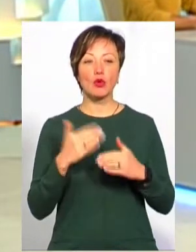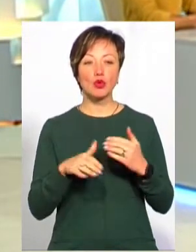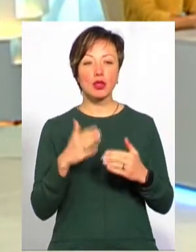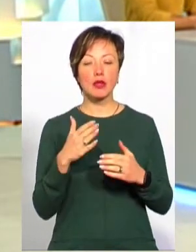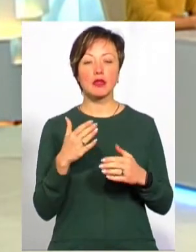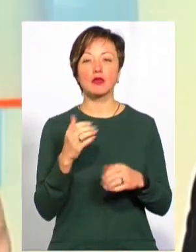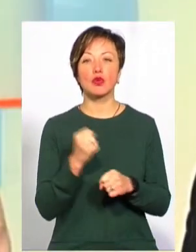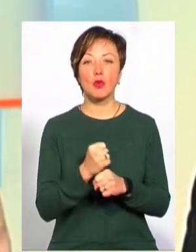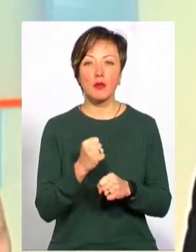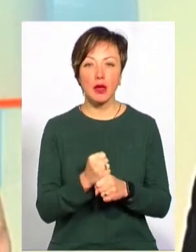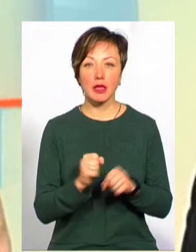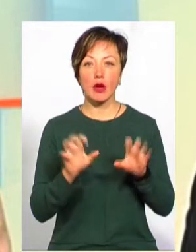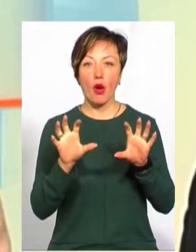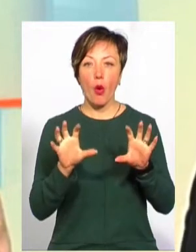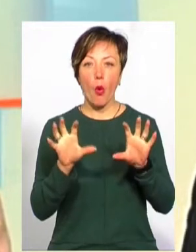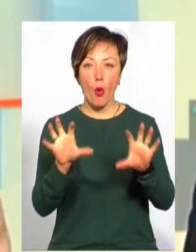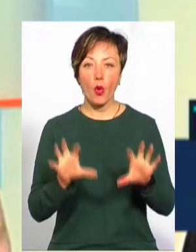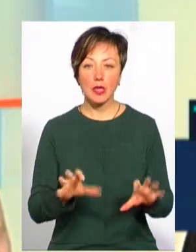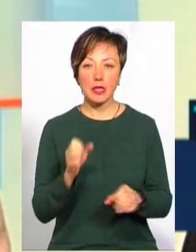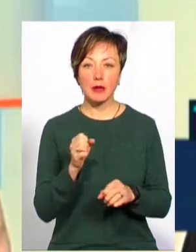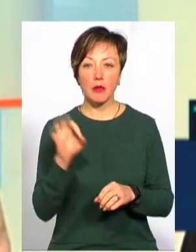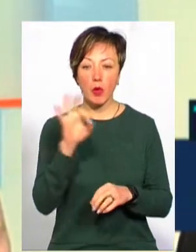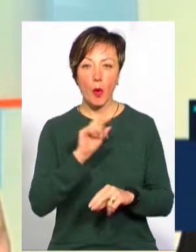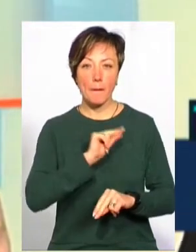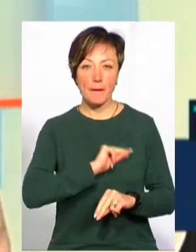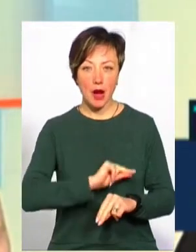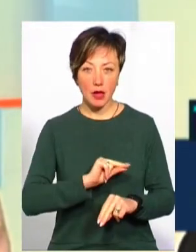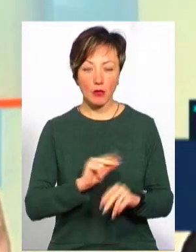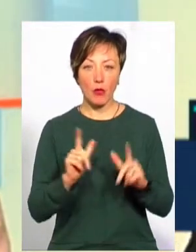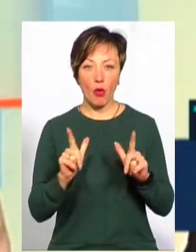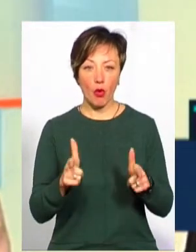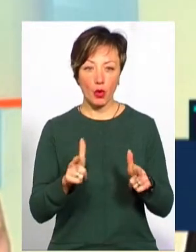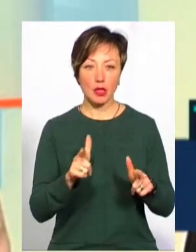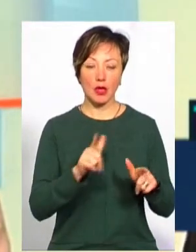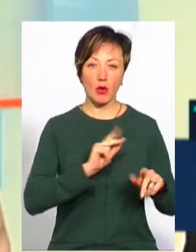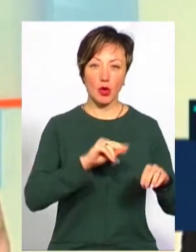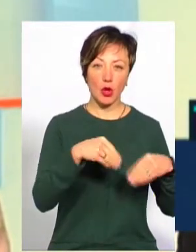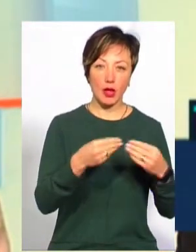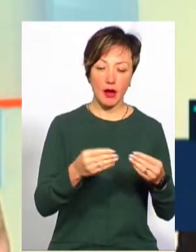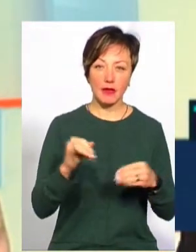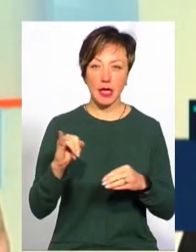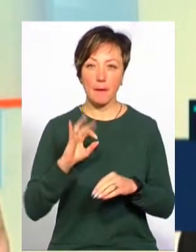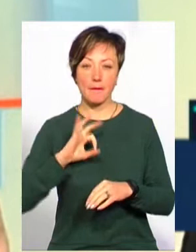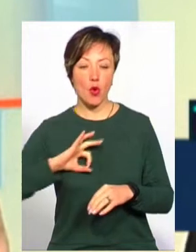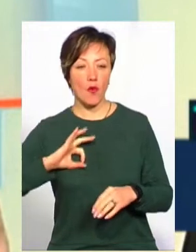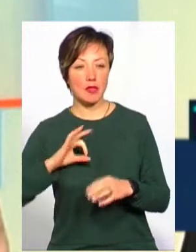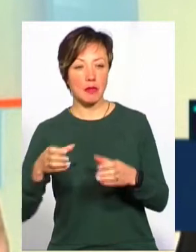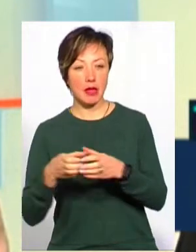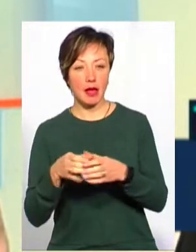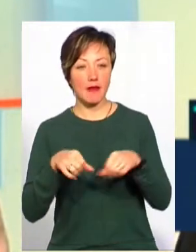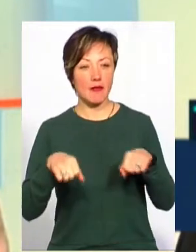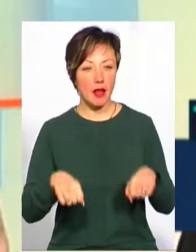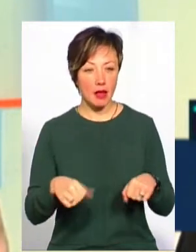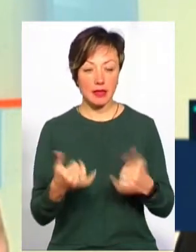зробили. Той кодекс законів про працю, що був відпрацьований, його погодили і роботодавці, і профспілки, і